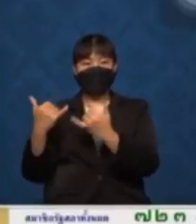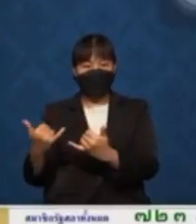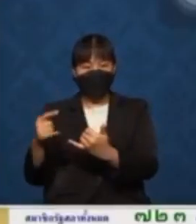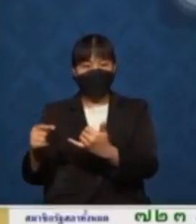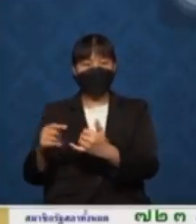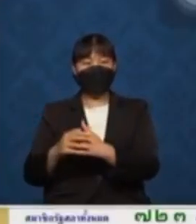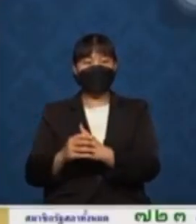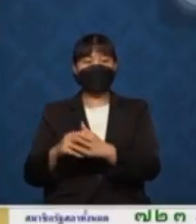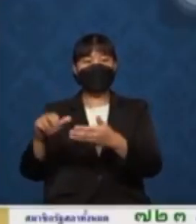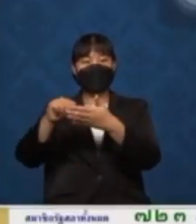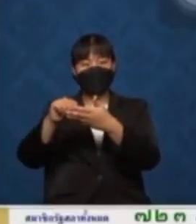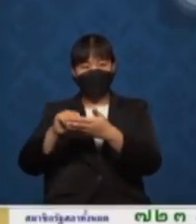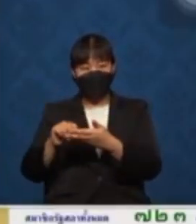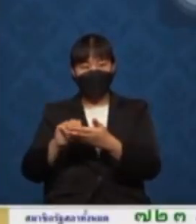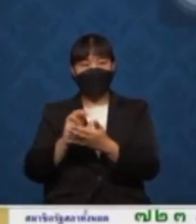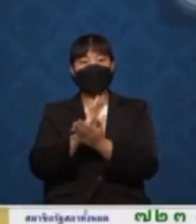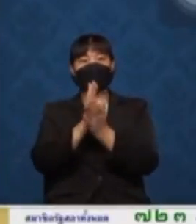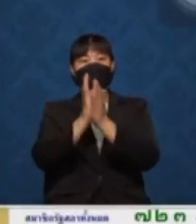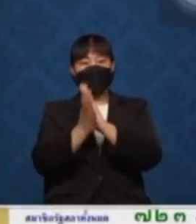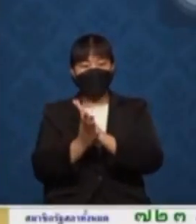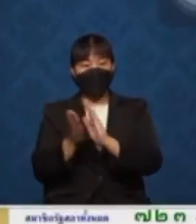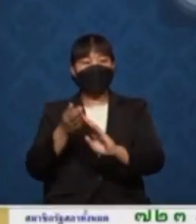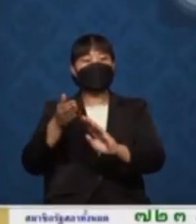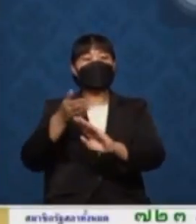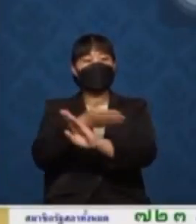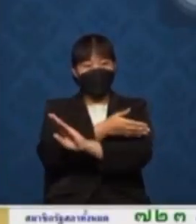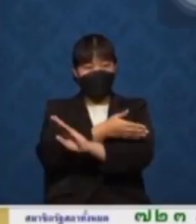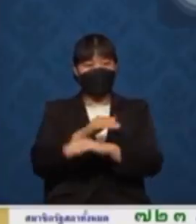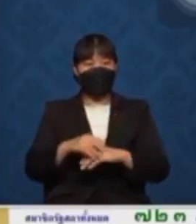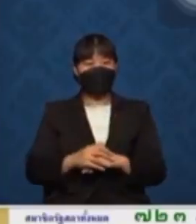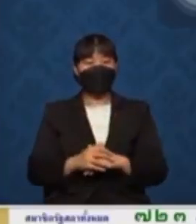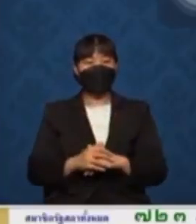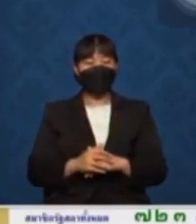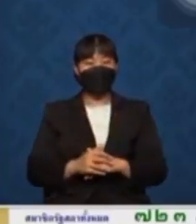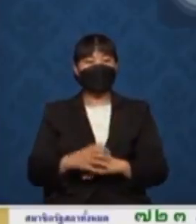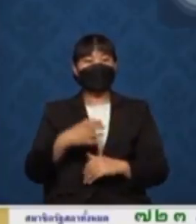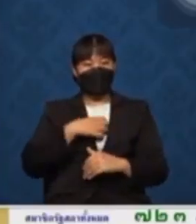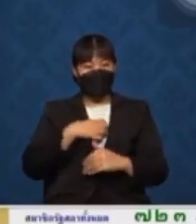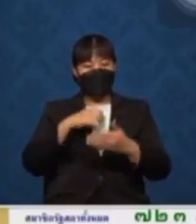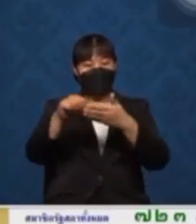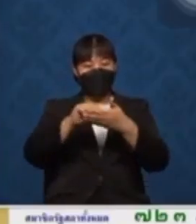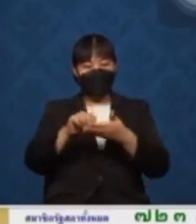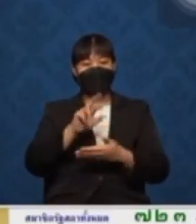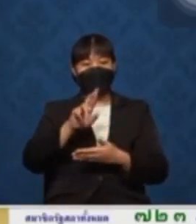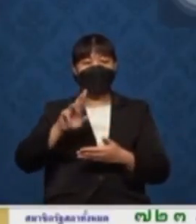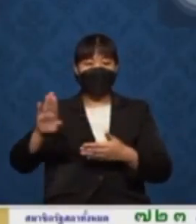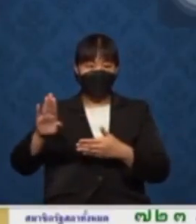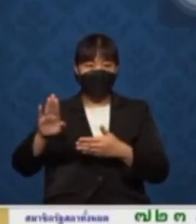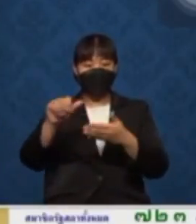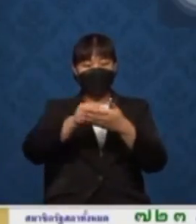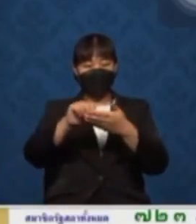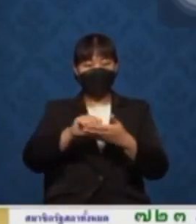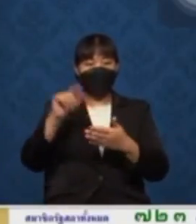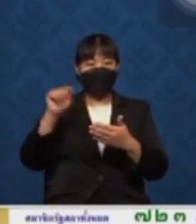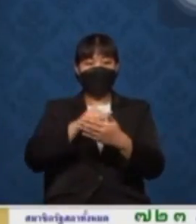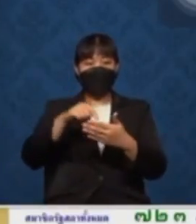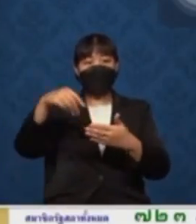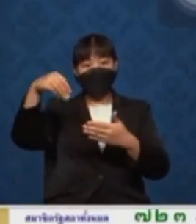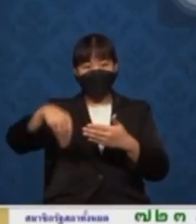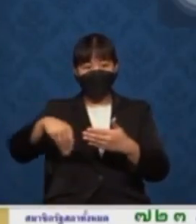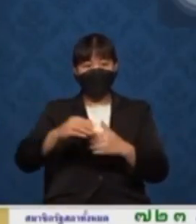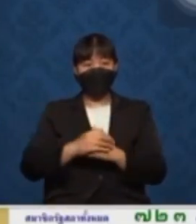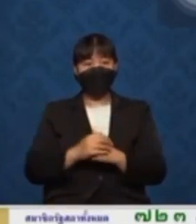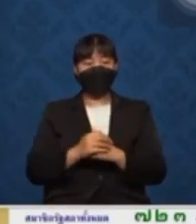เปลี่ยนระบบเลือกตั้งโดยรัฐสภาในที่นี้เพราะฉะนั้นทางเราก็ในเชิงหลักการยินดีครับที่จะแก้ไขระบบเลือกตั้งในวาระที่2ในชั้นกรรมาธิการให้เป็นเหมือนกับ